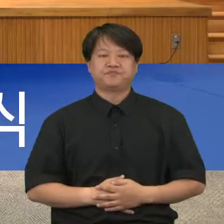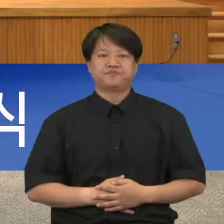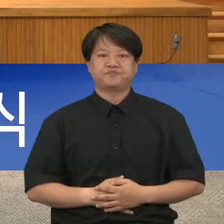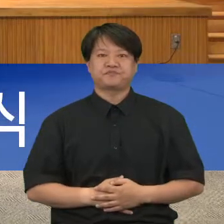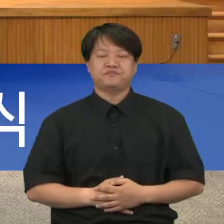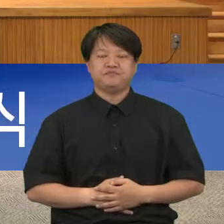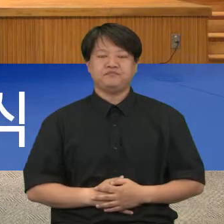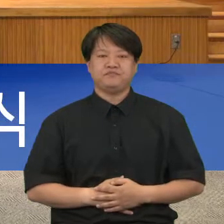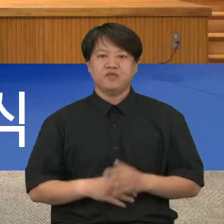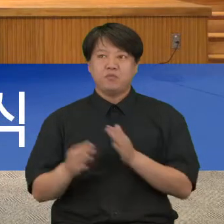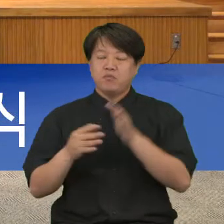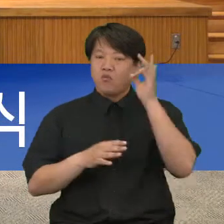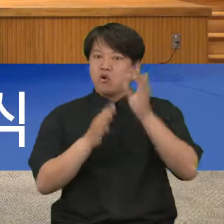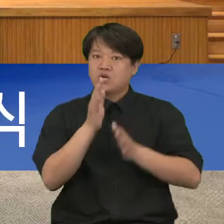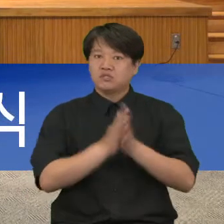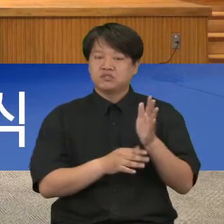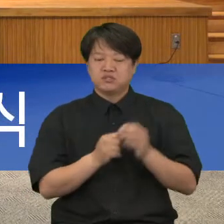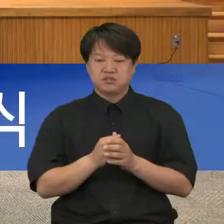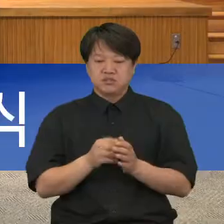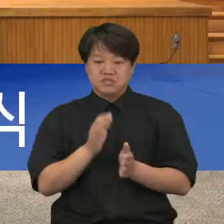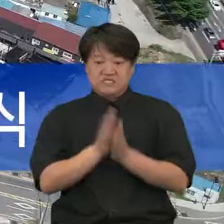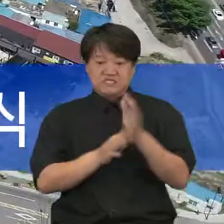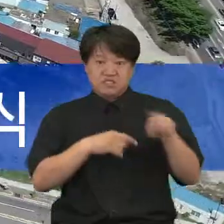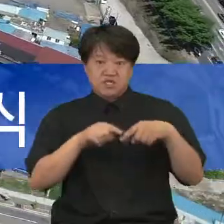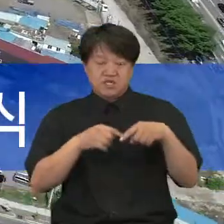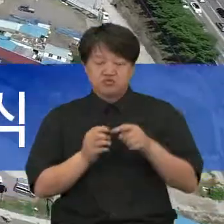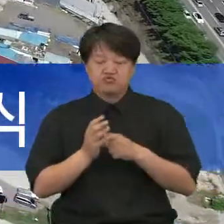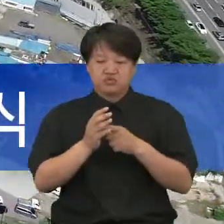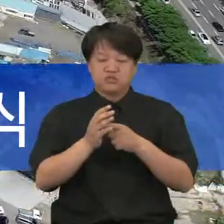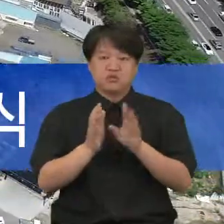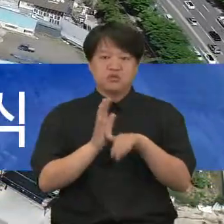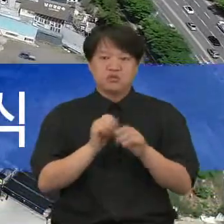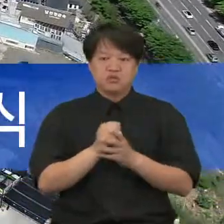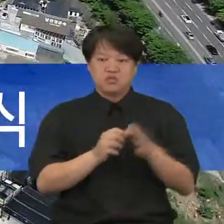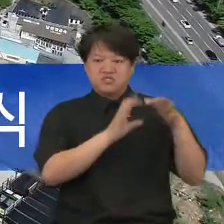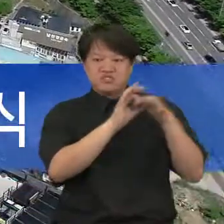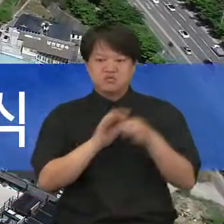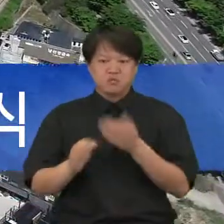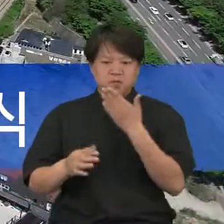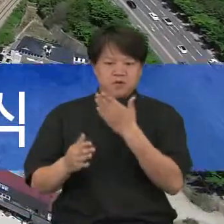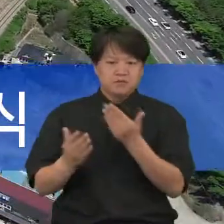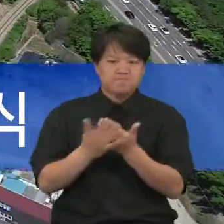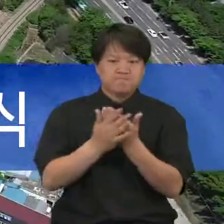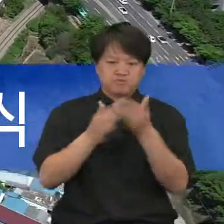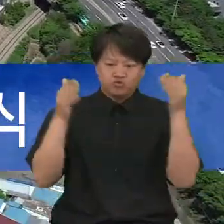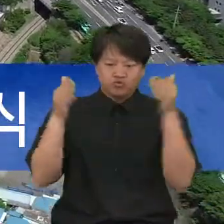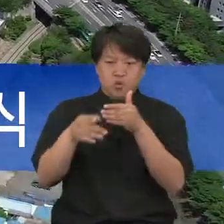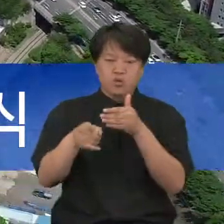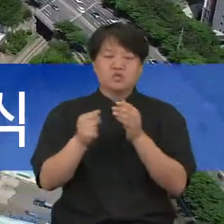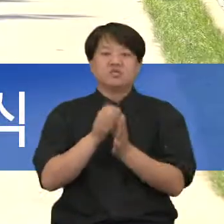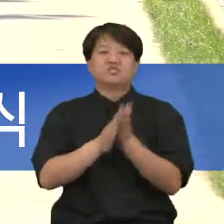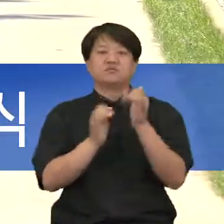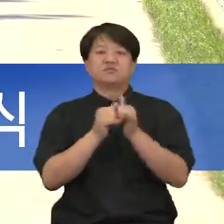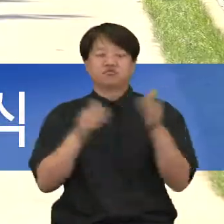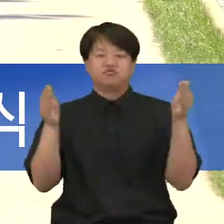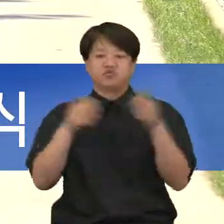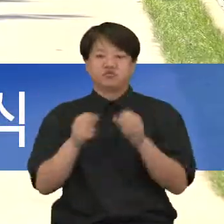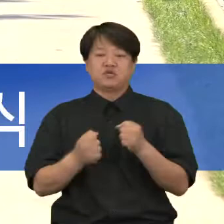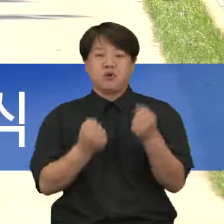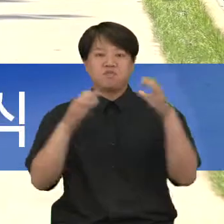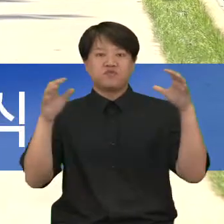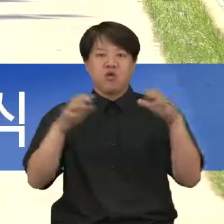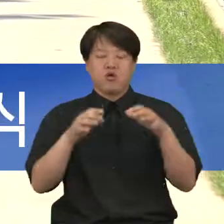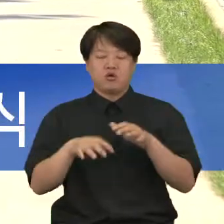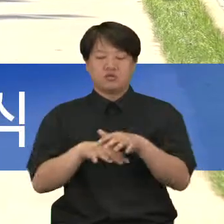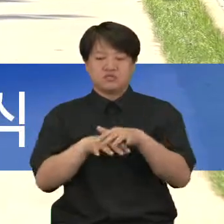됩니다. 한편 포항시는 시책 추진 시 지속가능성에 초점을 두고 수립할 방침이며 시민 중심의